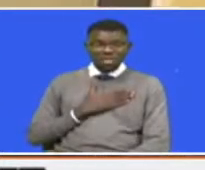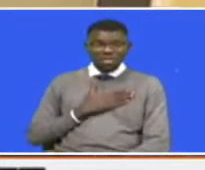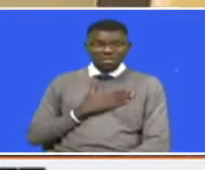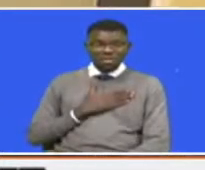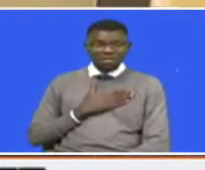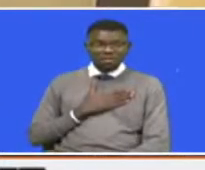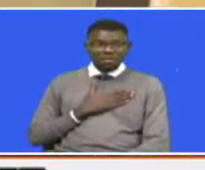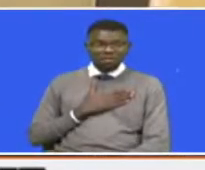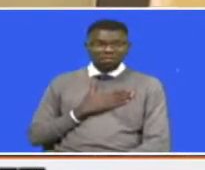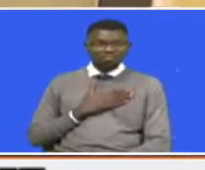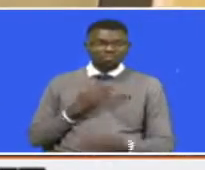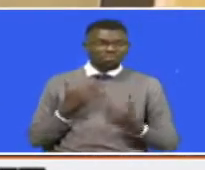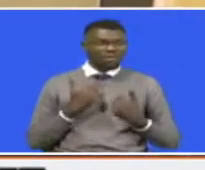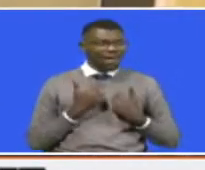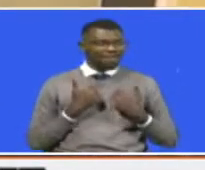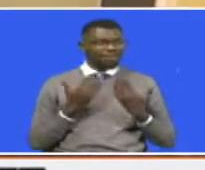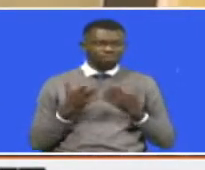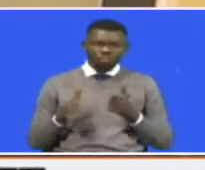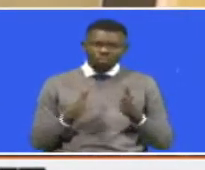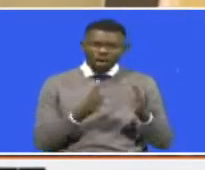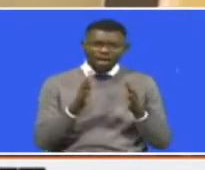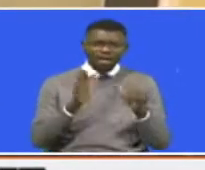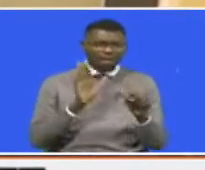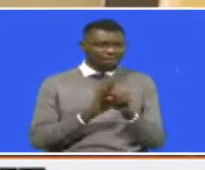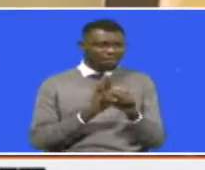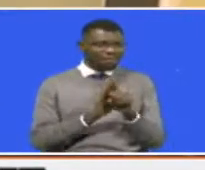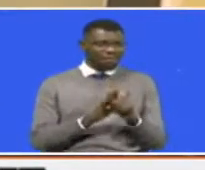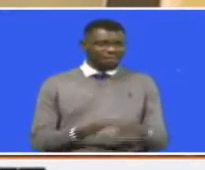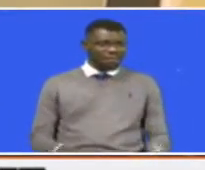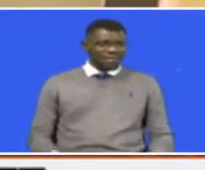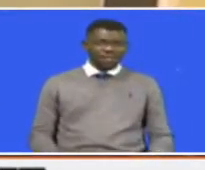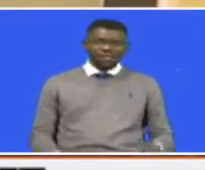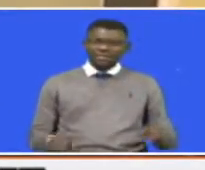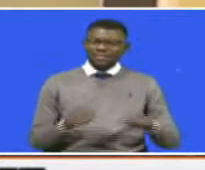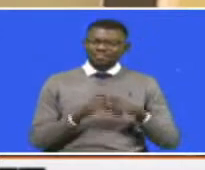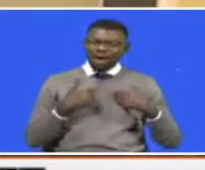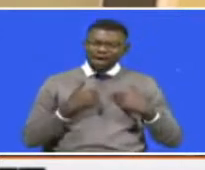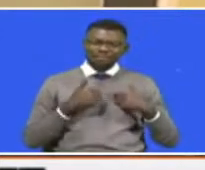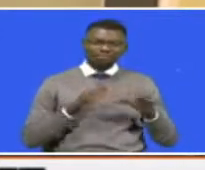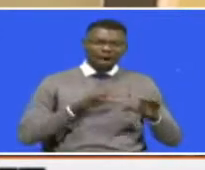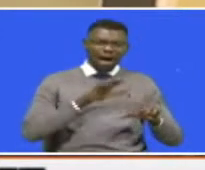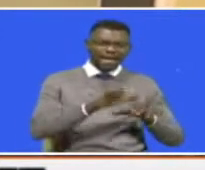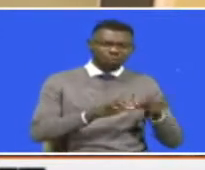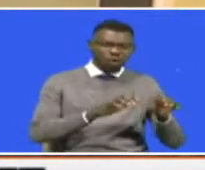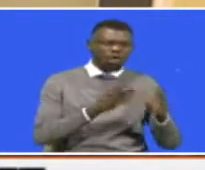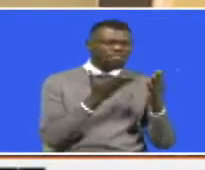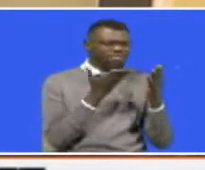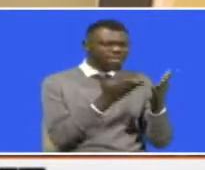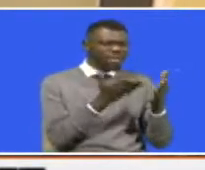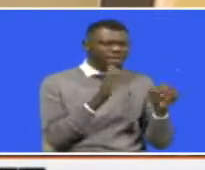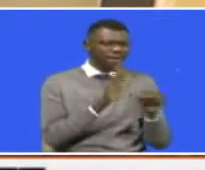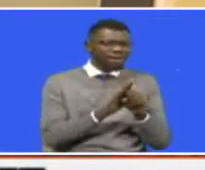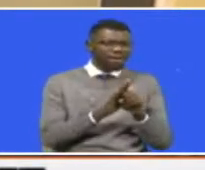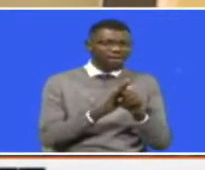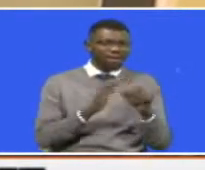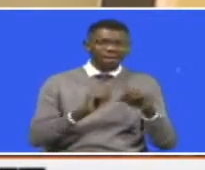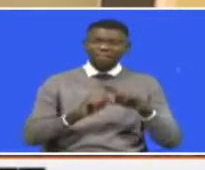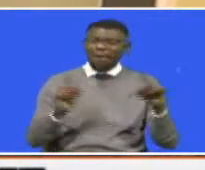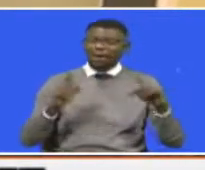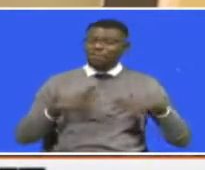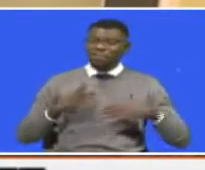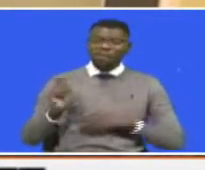kuna tourist attractions ambazo ni nyingi. Kuna hata wanyama hasa ndovu wako kule wengi sana, lakini Wakenya wengi